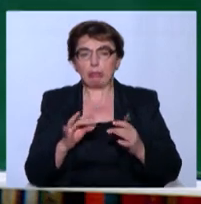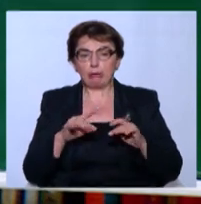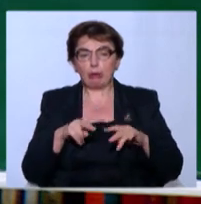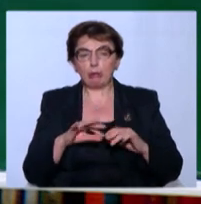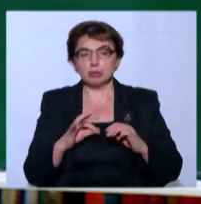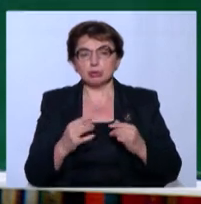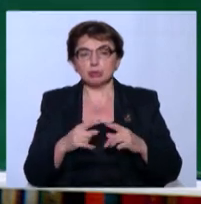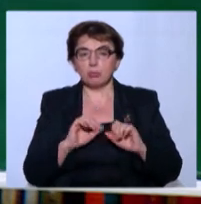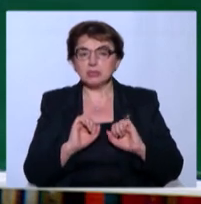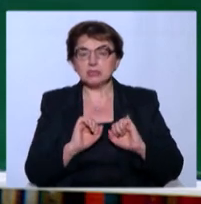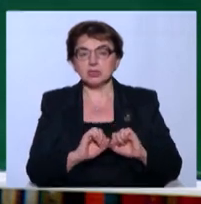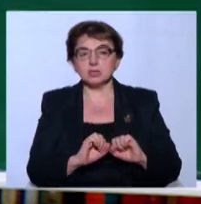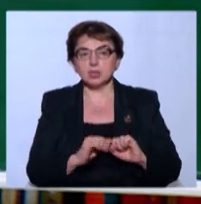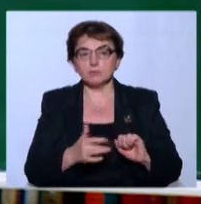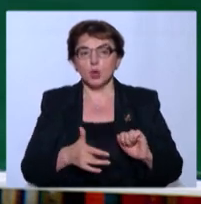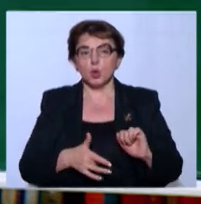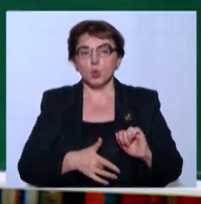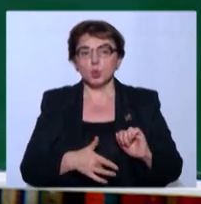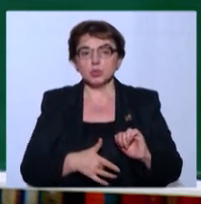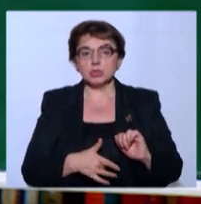რომელიც იცავს კუჭის